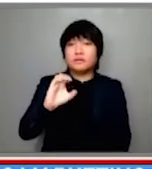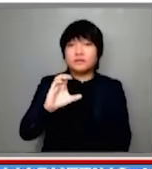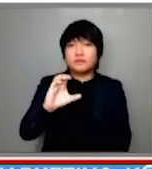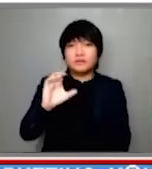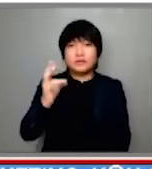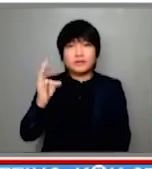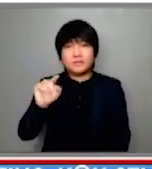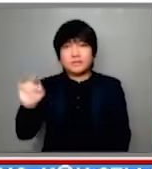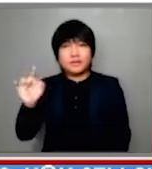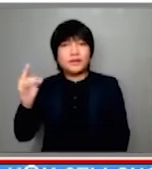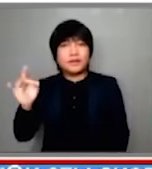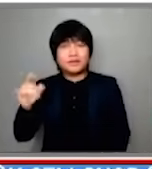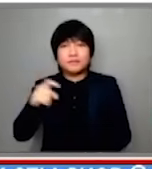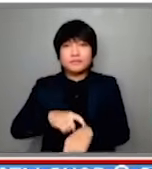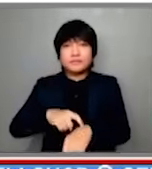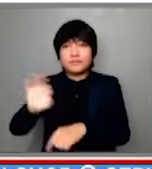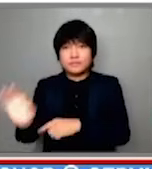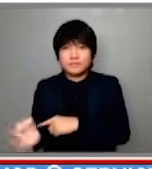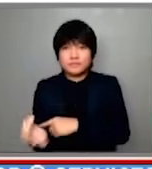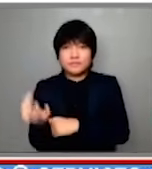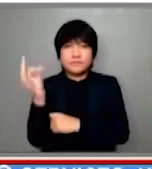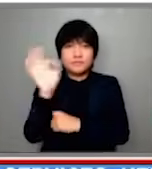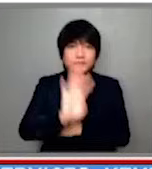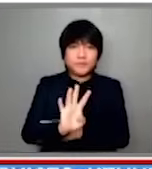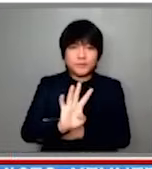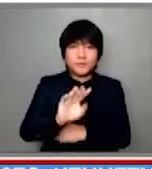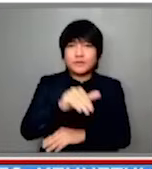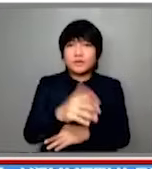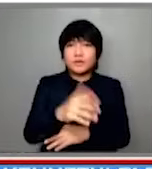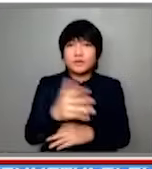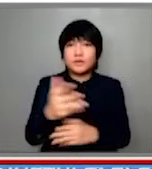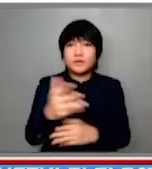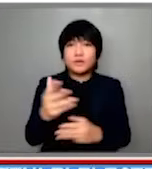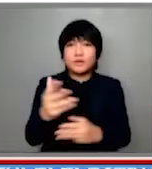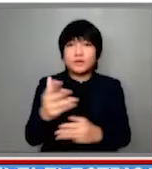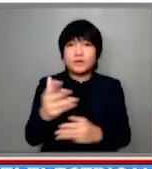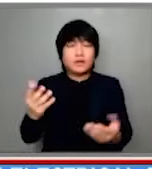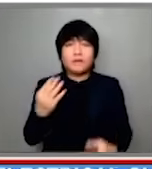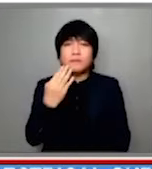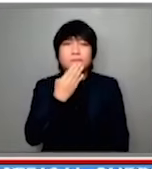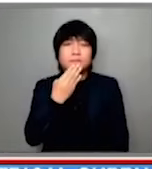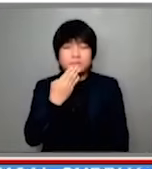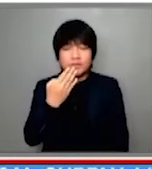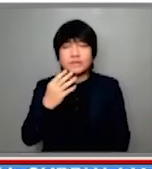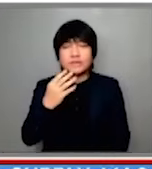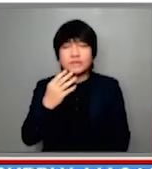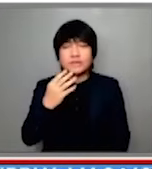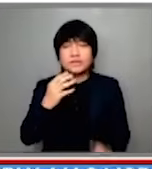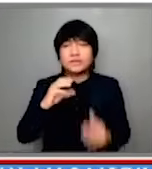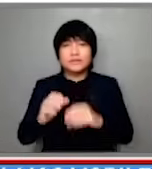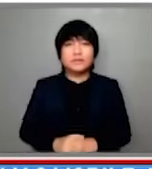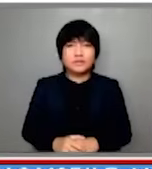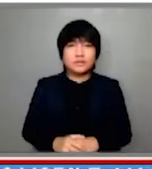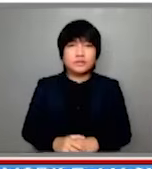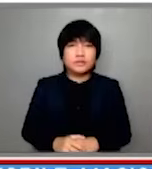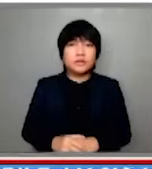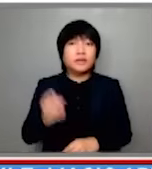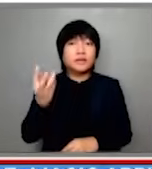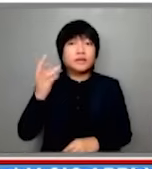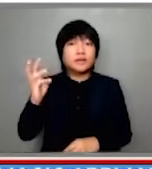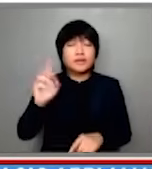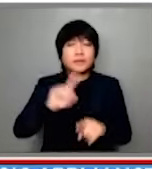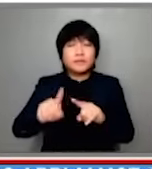9 a.m. hanggang 4 p.m. sa isang mall sa Bacolod City. 60 local at overseas companies ang